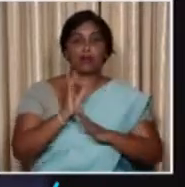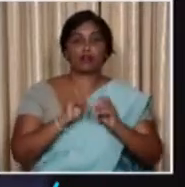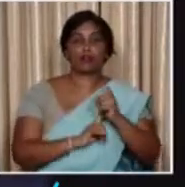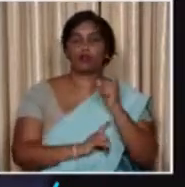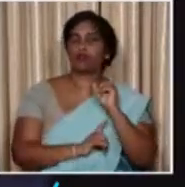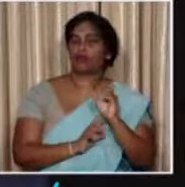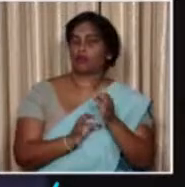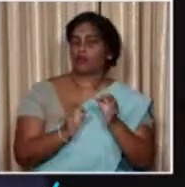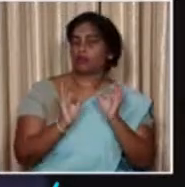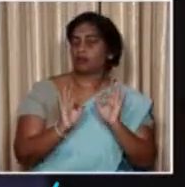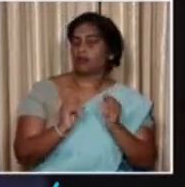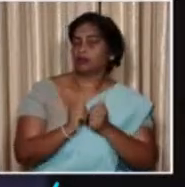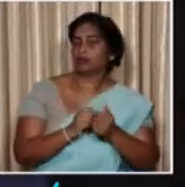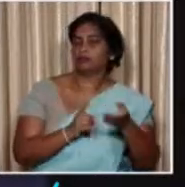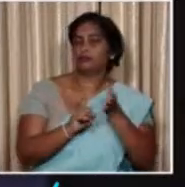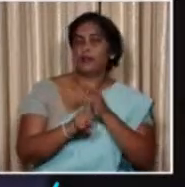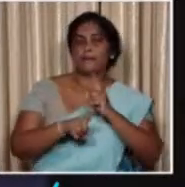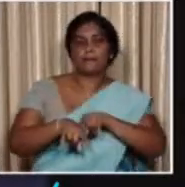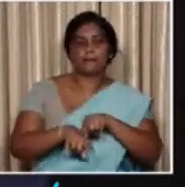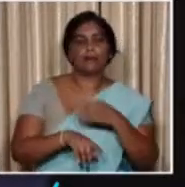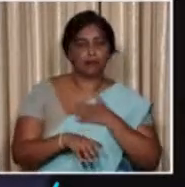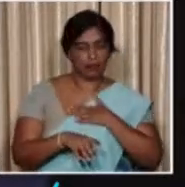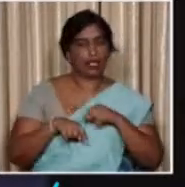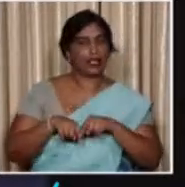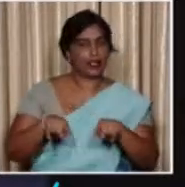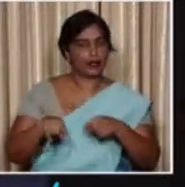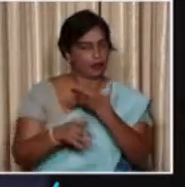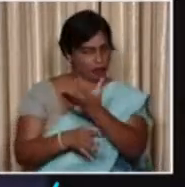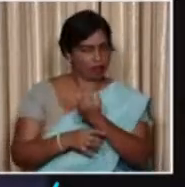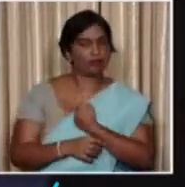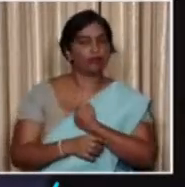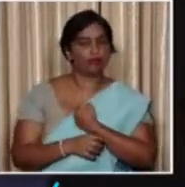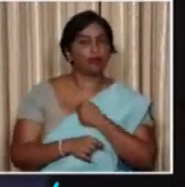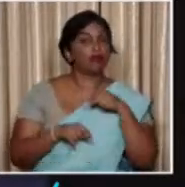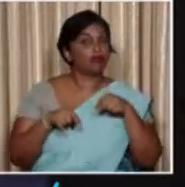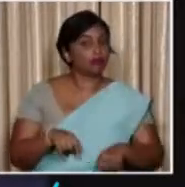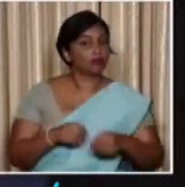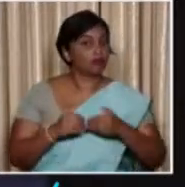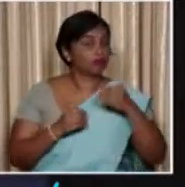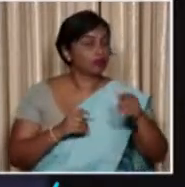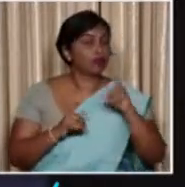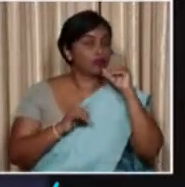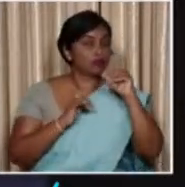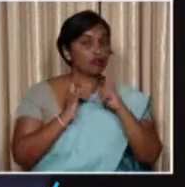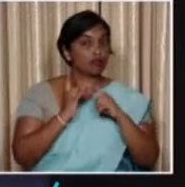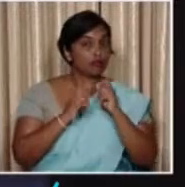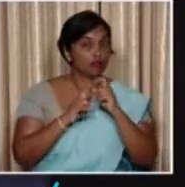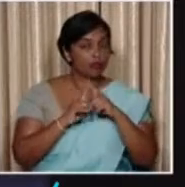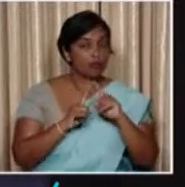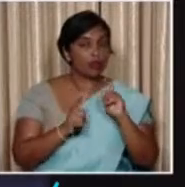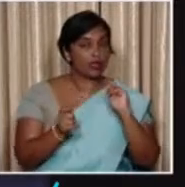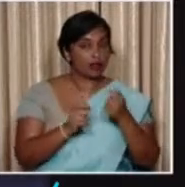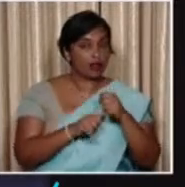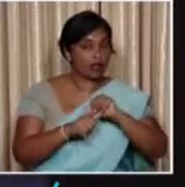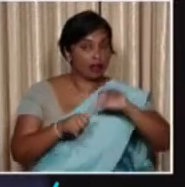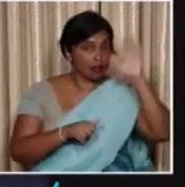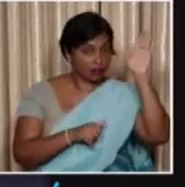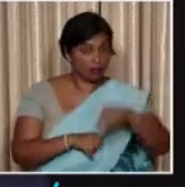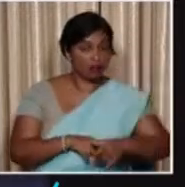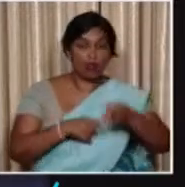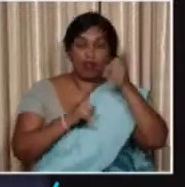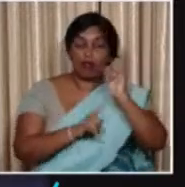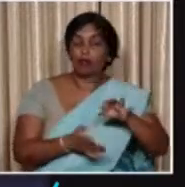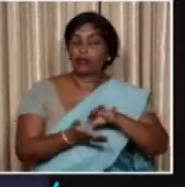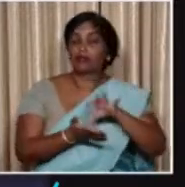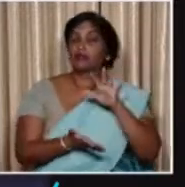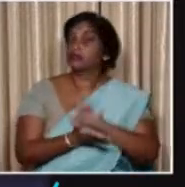කොන්ත්‍රාත්තුව ලස්සන ඉටු කරා පැය දෙක මම රෙකෝඩින් එක ඉල්ලගත්තා මෙතනින් එහාට කෝප් කමිටුවට ක්‍රිකට් ආයතනයක නාවත අන්තිම තීන්දුව වෙන්නේ